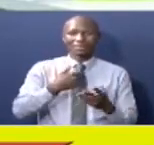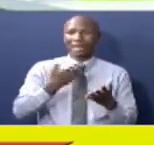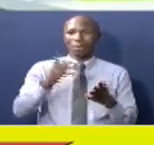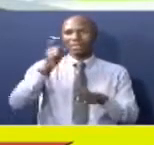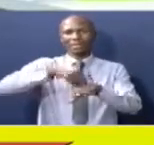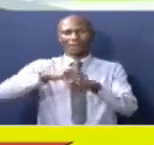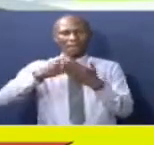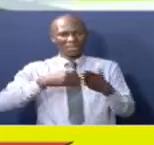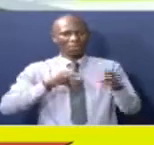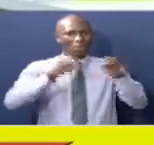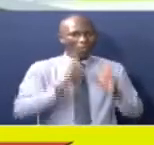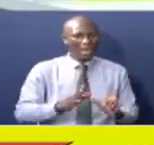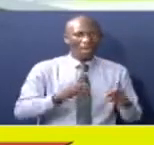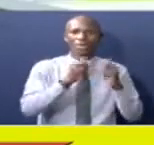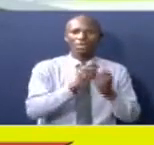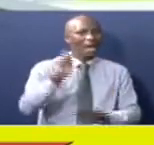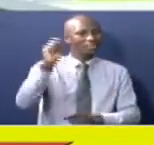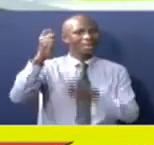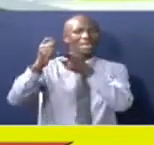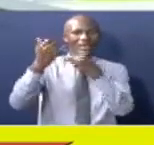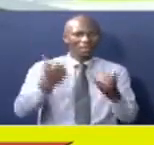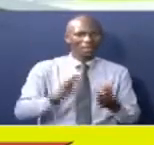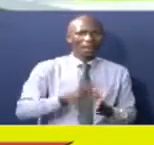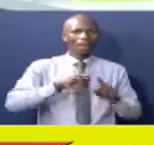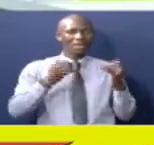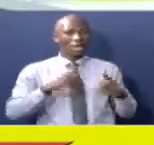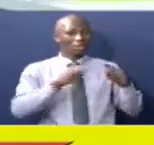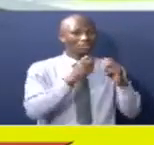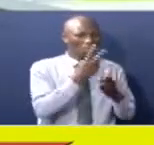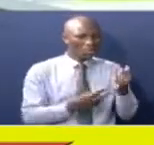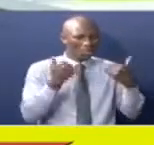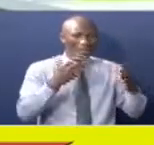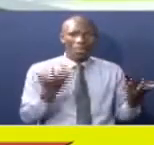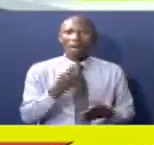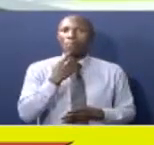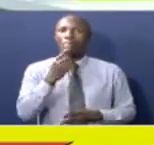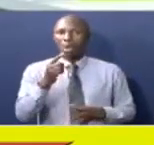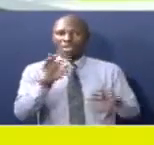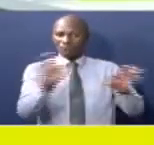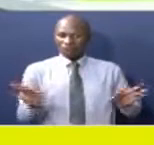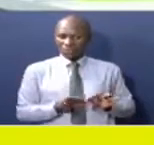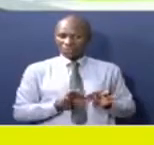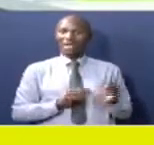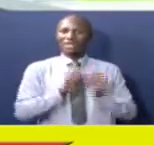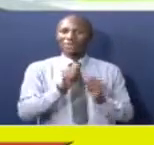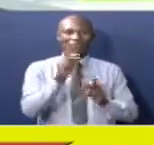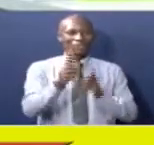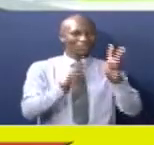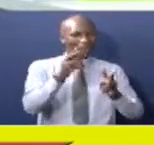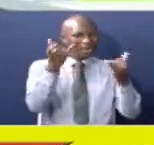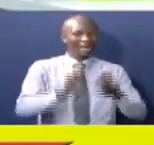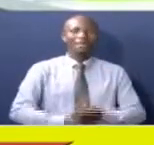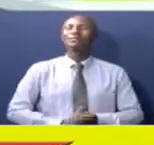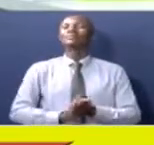jimwe waikocha munene wa timu wa Harambee Stars. Na indi dikana timu isi idhiwe siya dhawu kia Moi International Sports Center Kasarani na